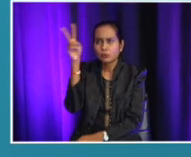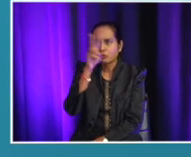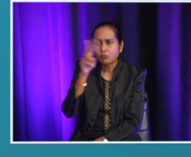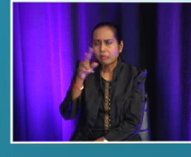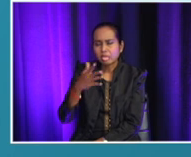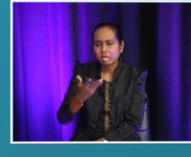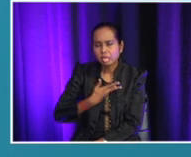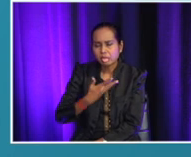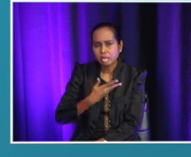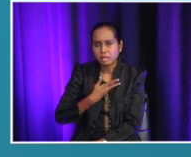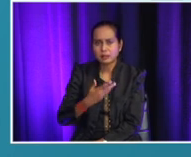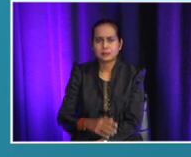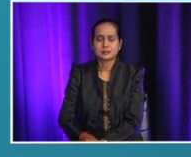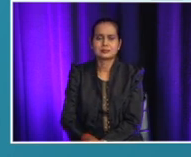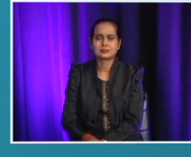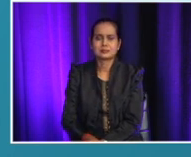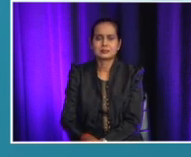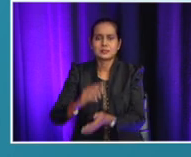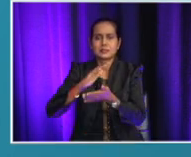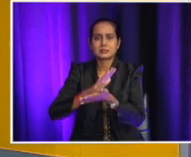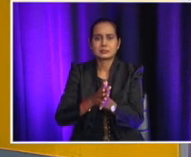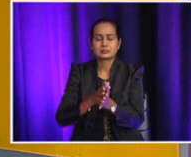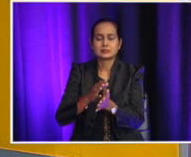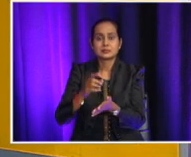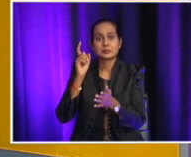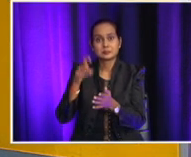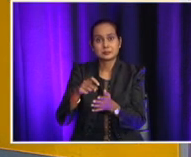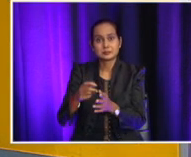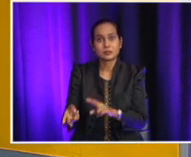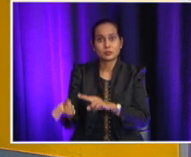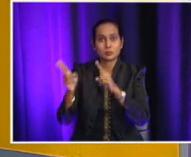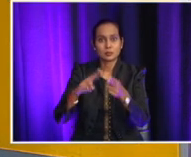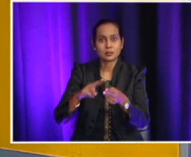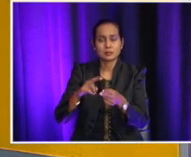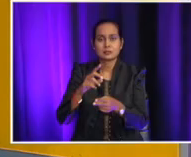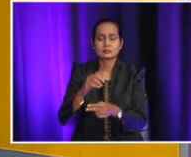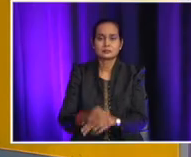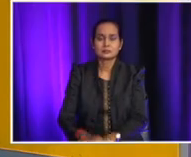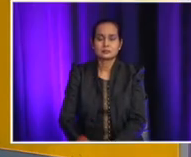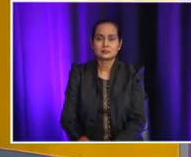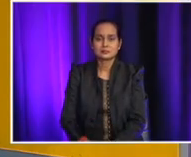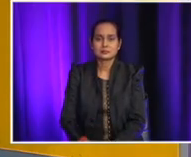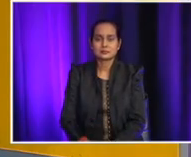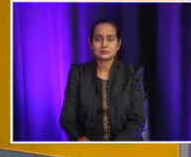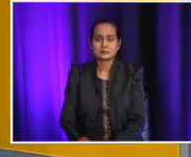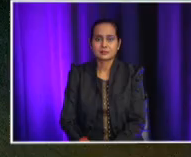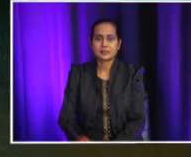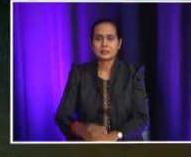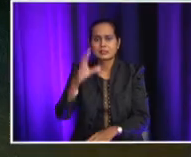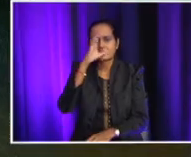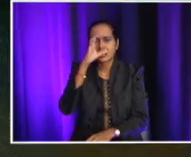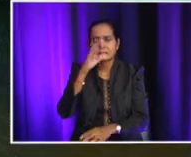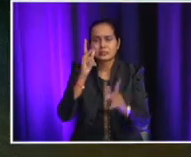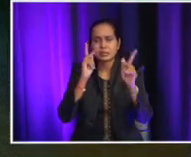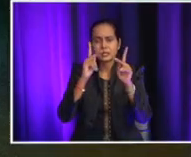Itulah salah satu cara murid untuk mencatat nota sebenarnya daripada pembacaan menjadi kata-kata kunci di